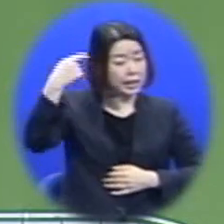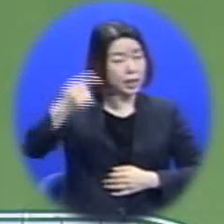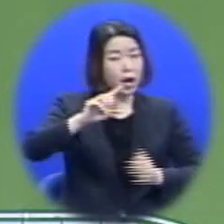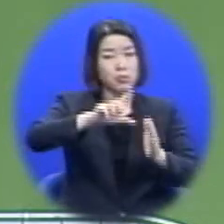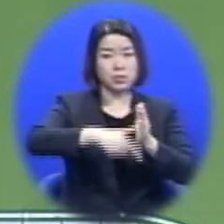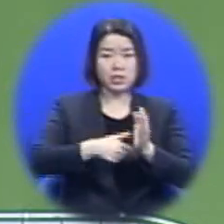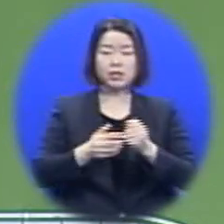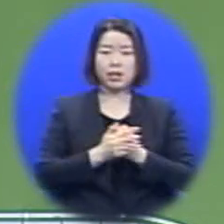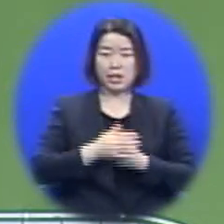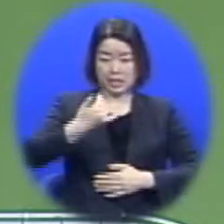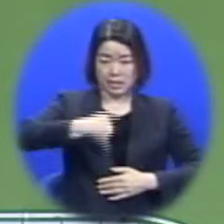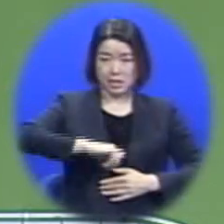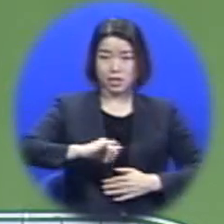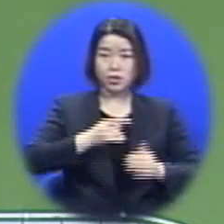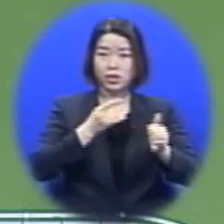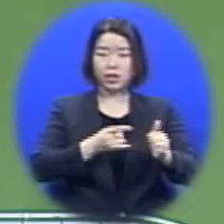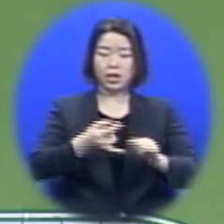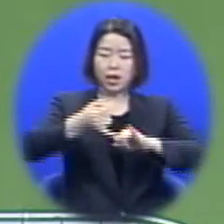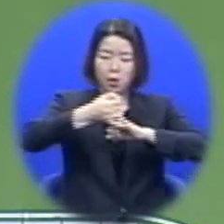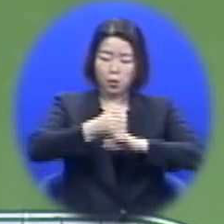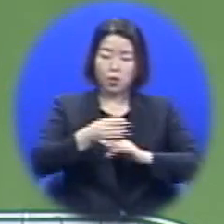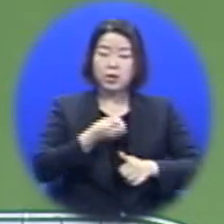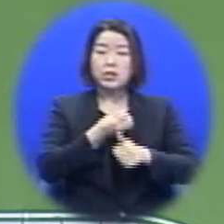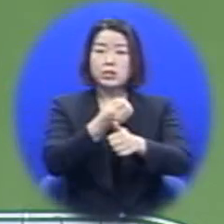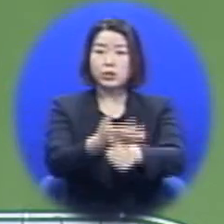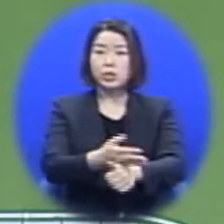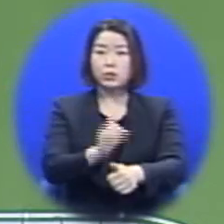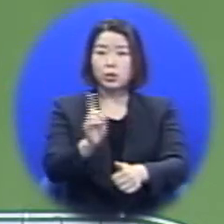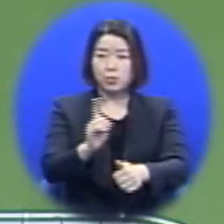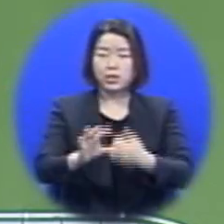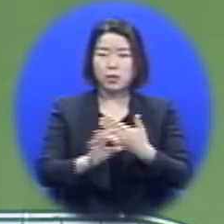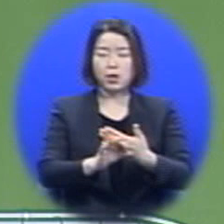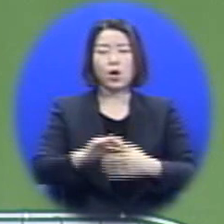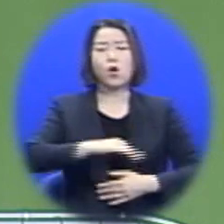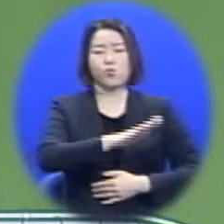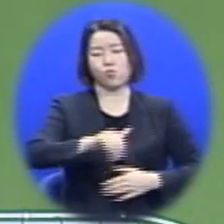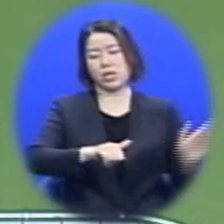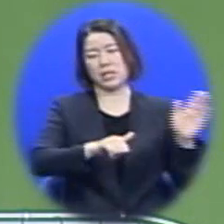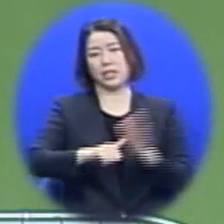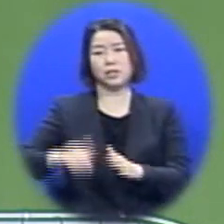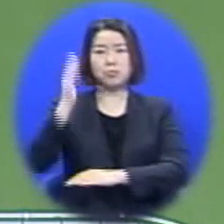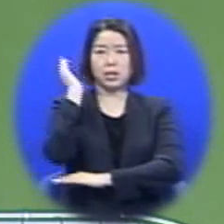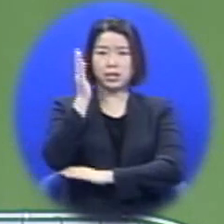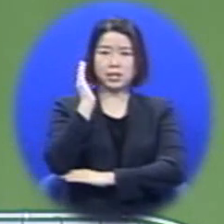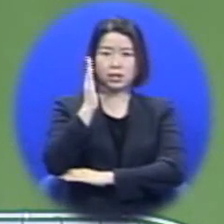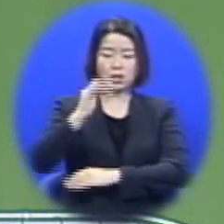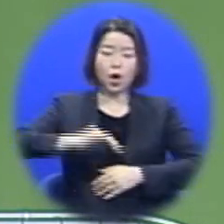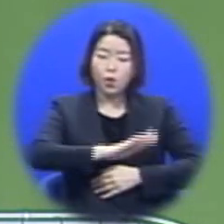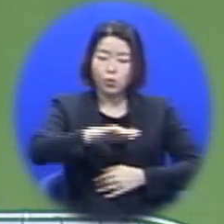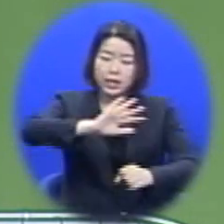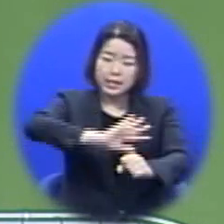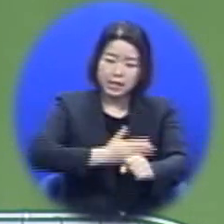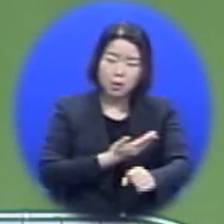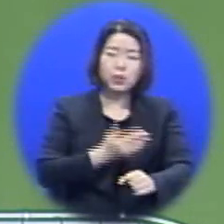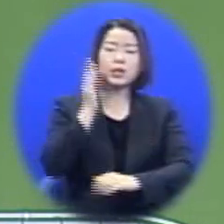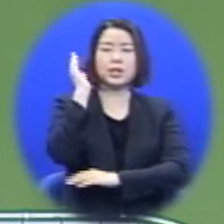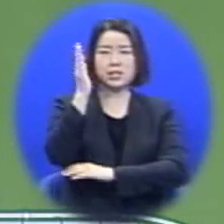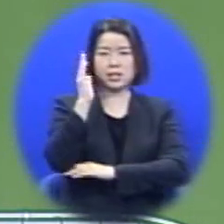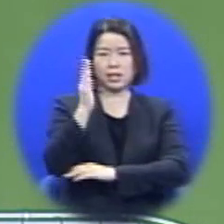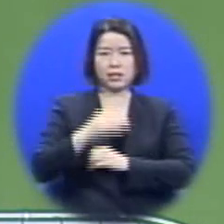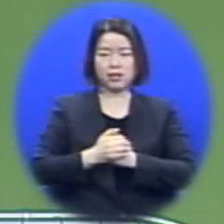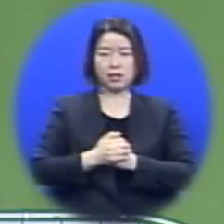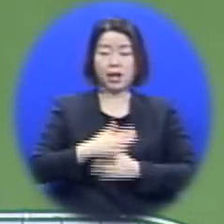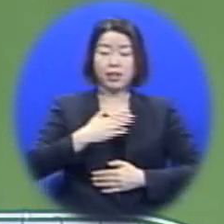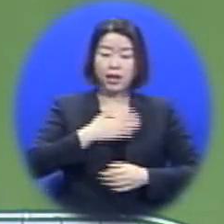우리 자손들에게 반드시 전해줘야 될 것은 우리의 실패 이야기입니다. 우리가 잘못했다는, 내가 하나님을